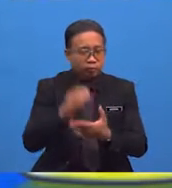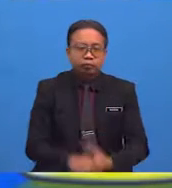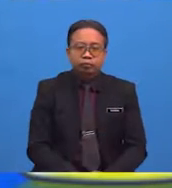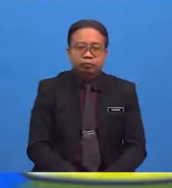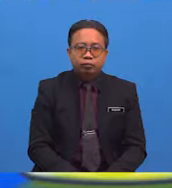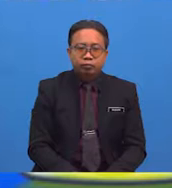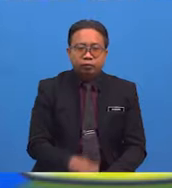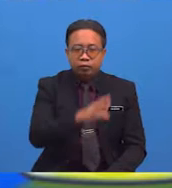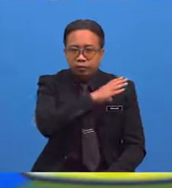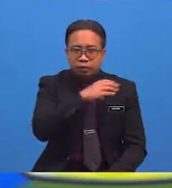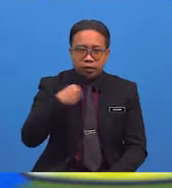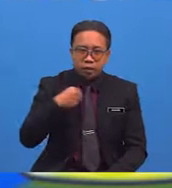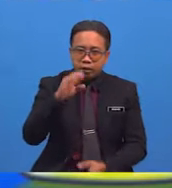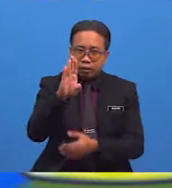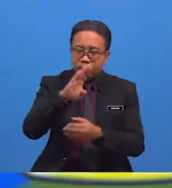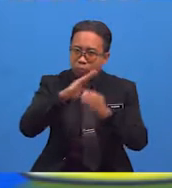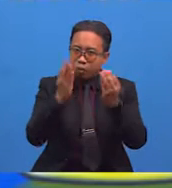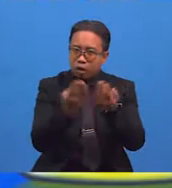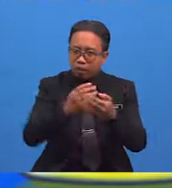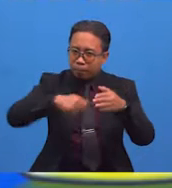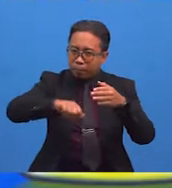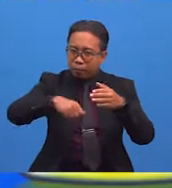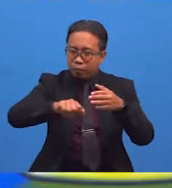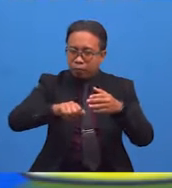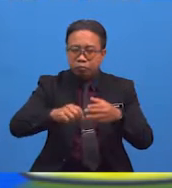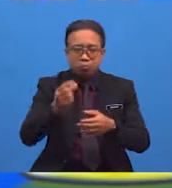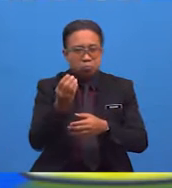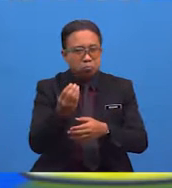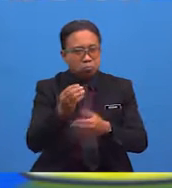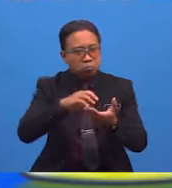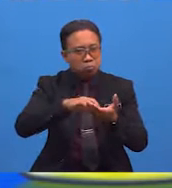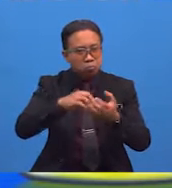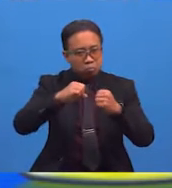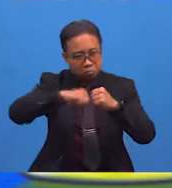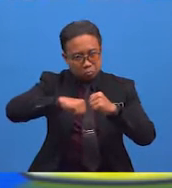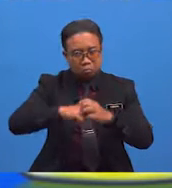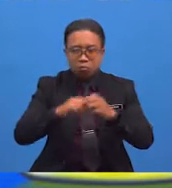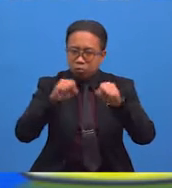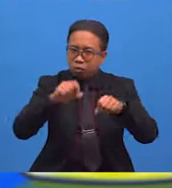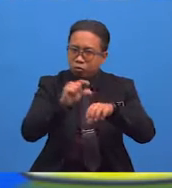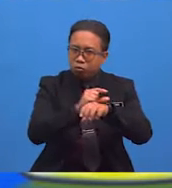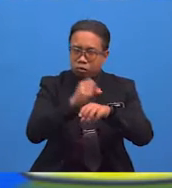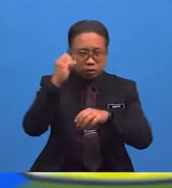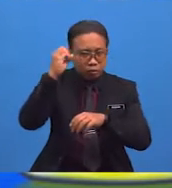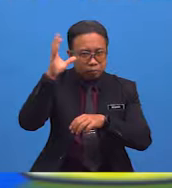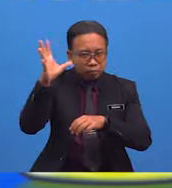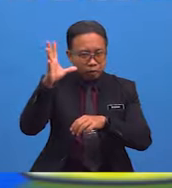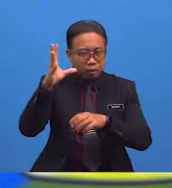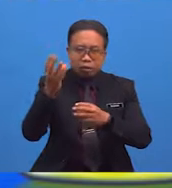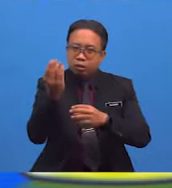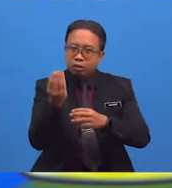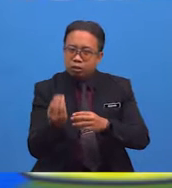dan bola pingpong yang kemek ini. Dengan menggunakan prinsip pengembangan dan pengecutan